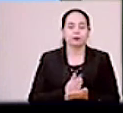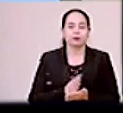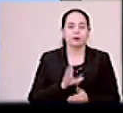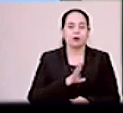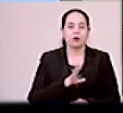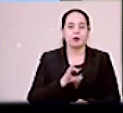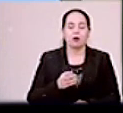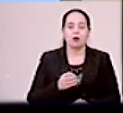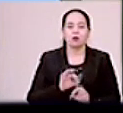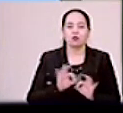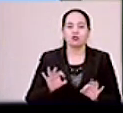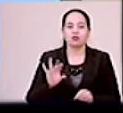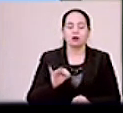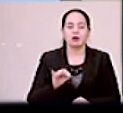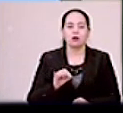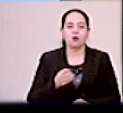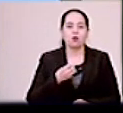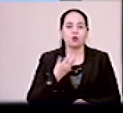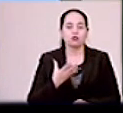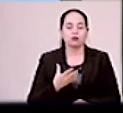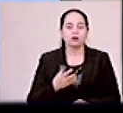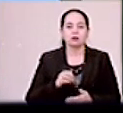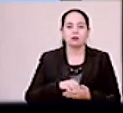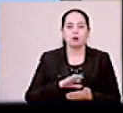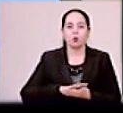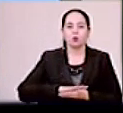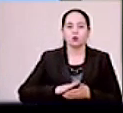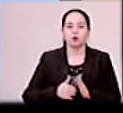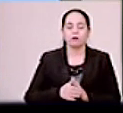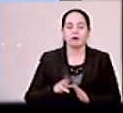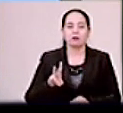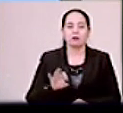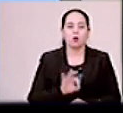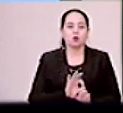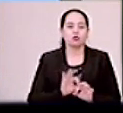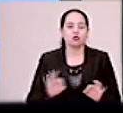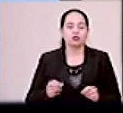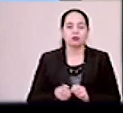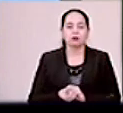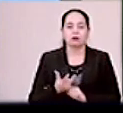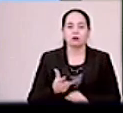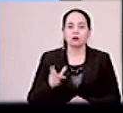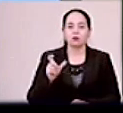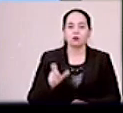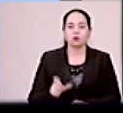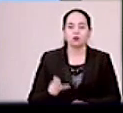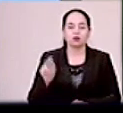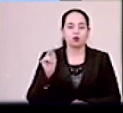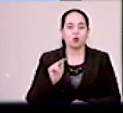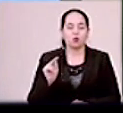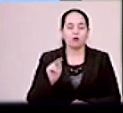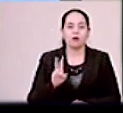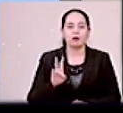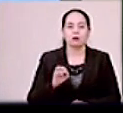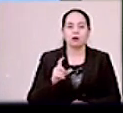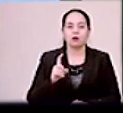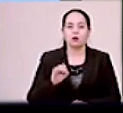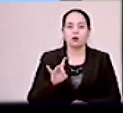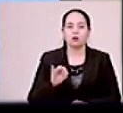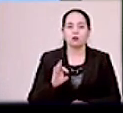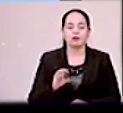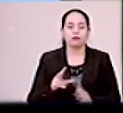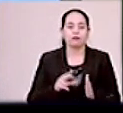хорошисты? Записываем условия. На отлично 13 учеников, на хорошо